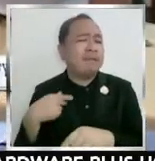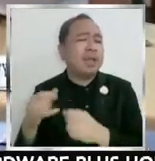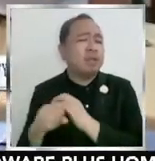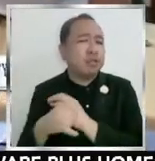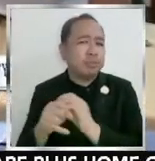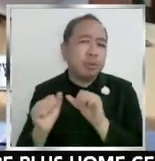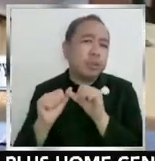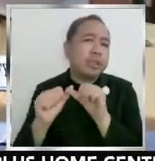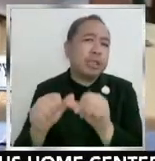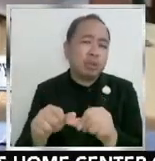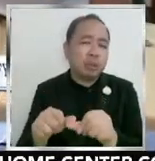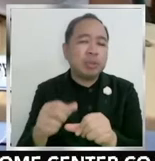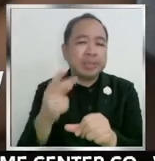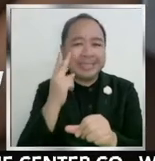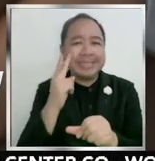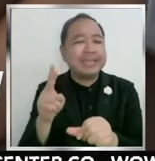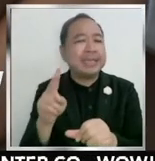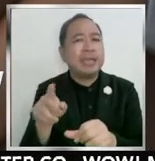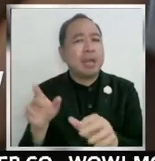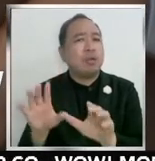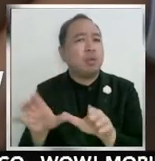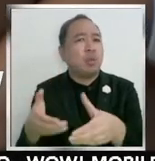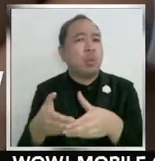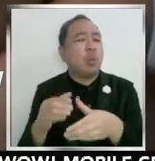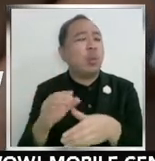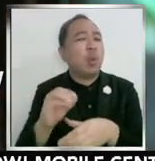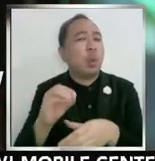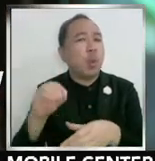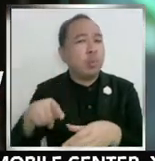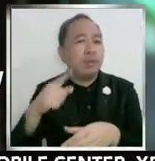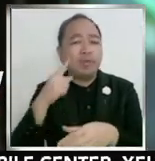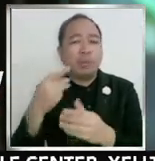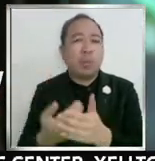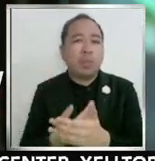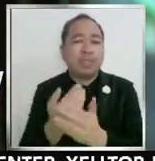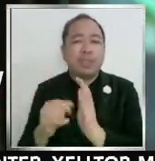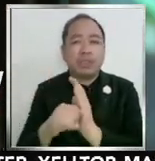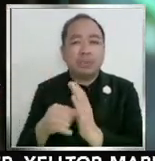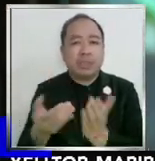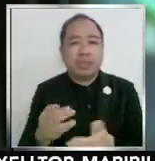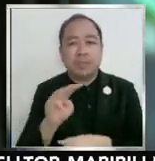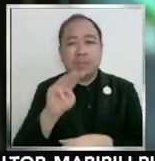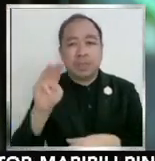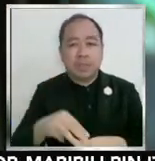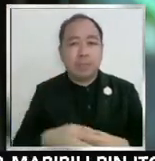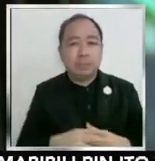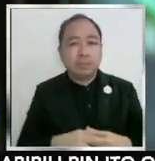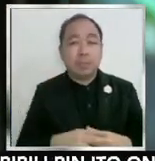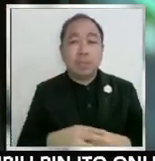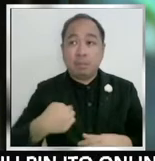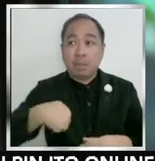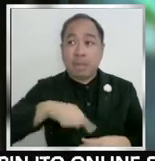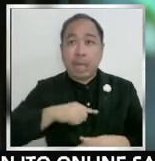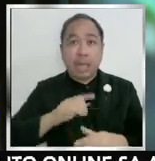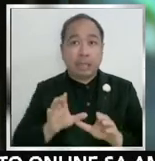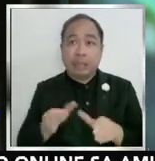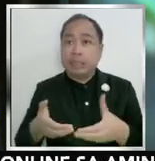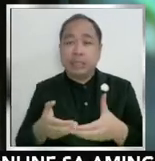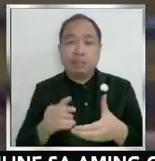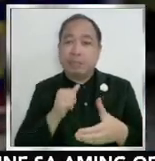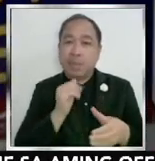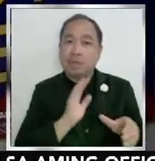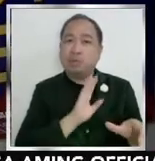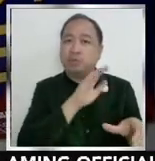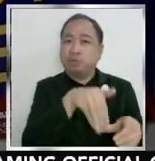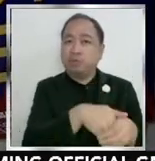400 kooperatiba ng mga modern jeepney sa Metro Manila. Hindi kami sasama dito sa itineklarang tigil